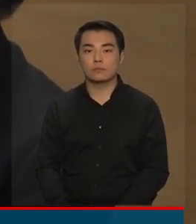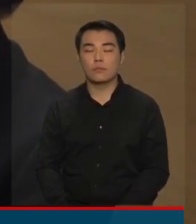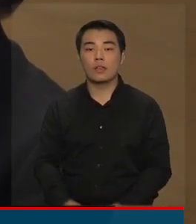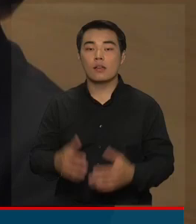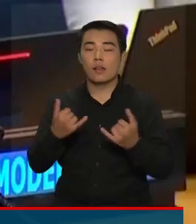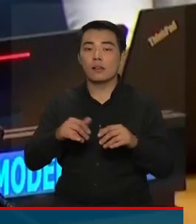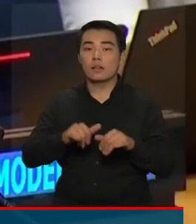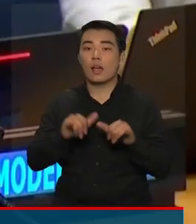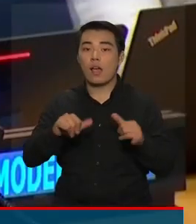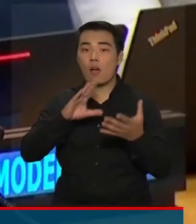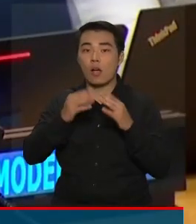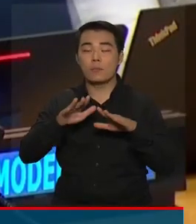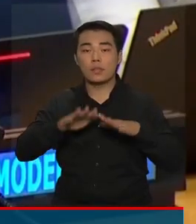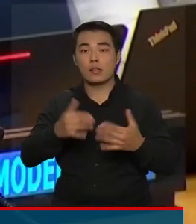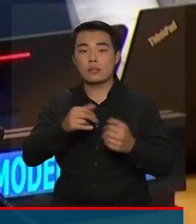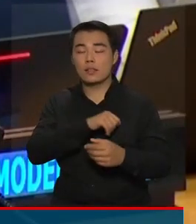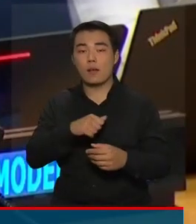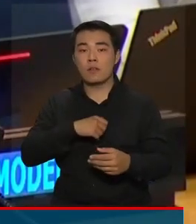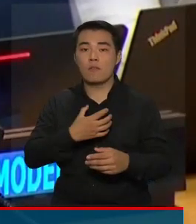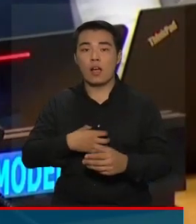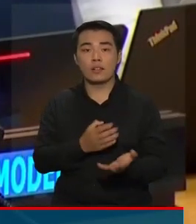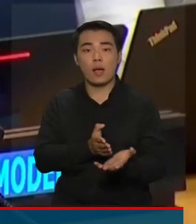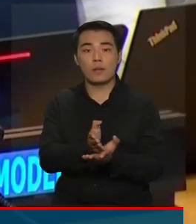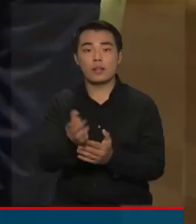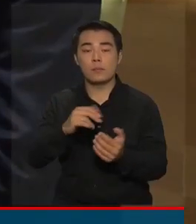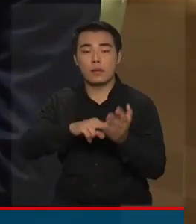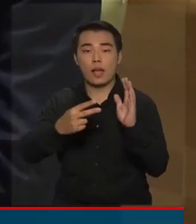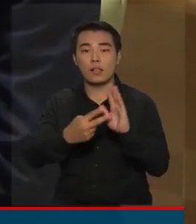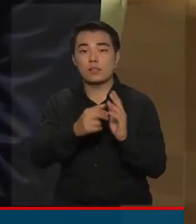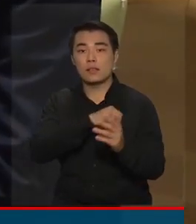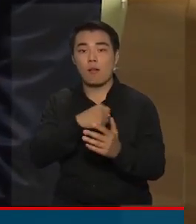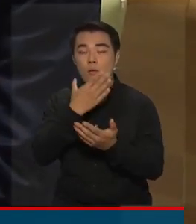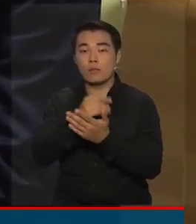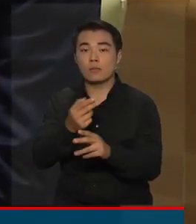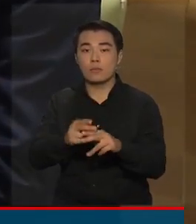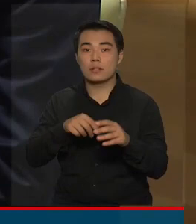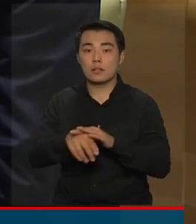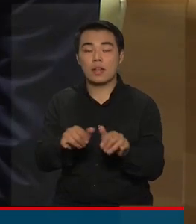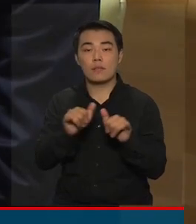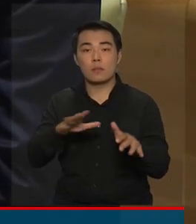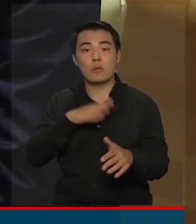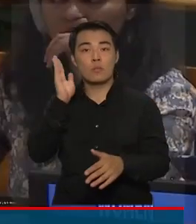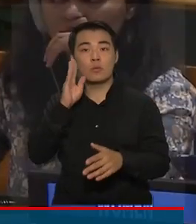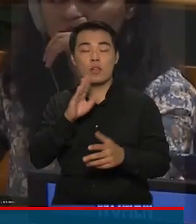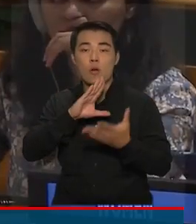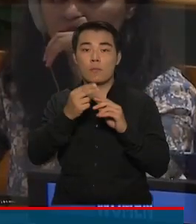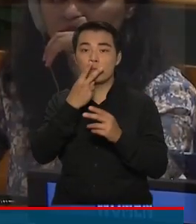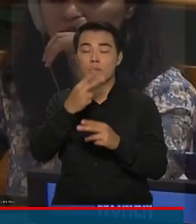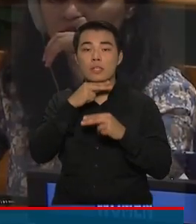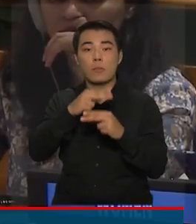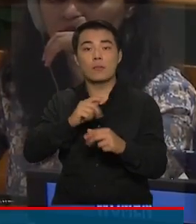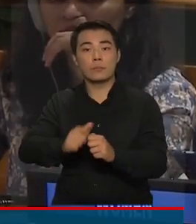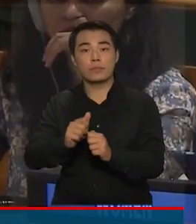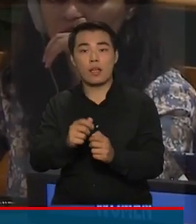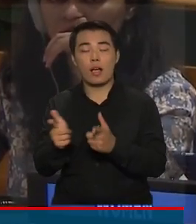Орнықты даму қағидаттары біздің негізгі ұлттық стратегияларымыз бен бағдарламаларымыздың өзегін айналды. Бүгінде тұрақты болашаққа белсенді түрде инвестиция